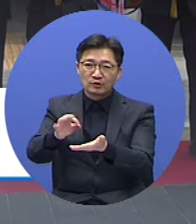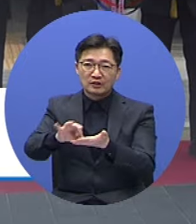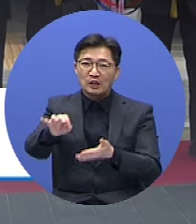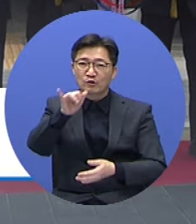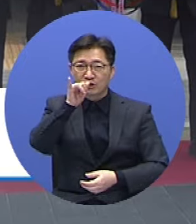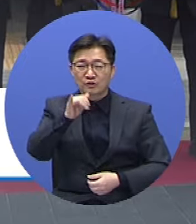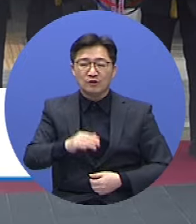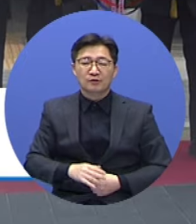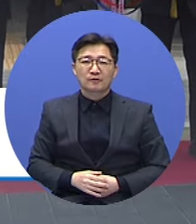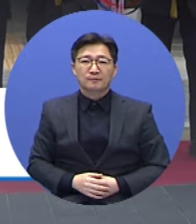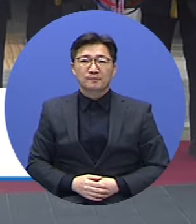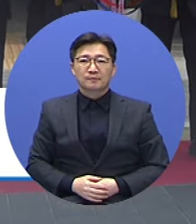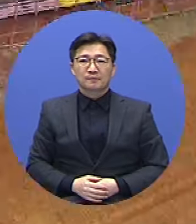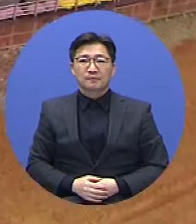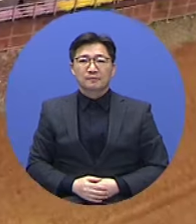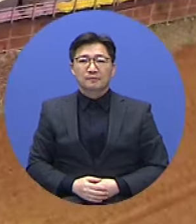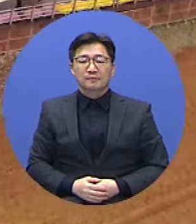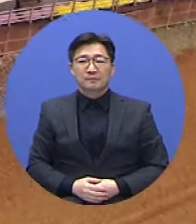기자입니다.